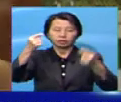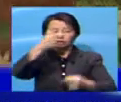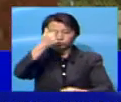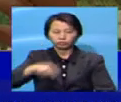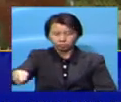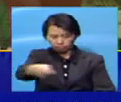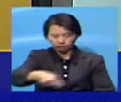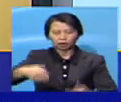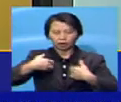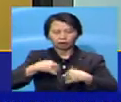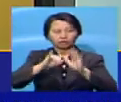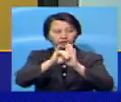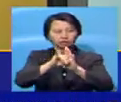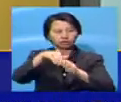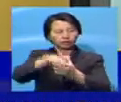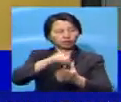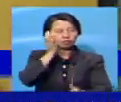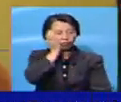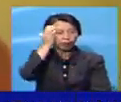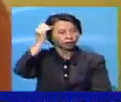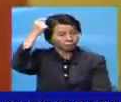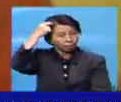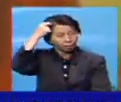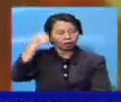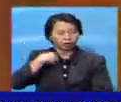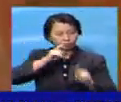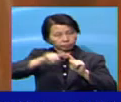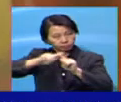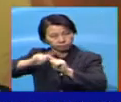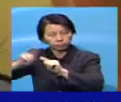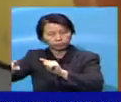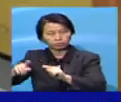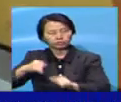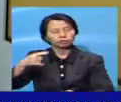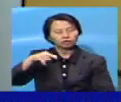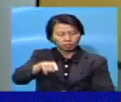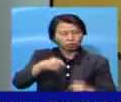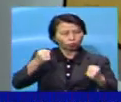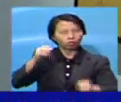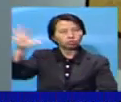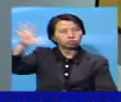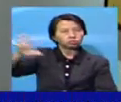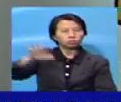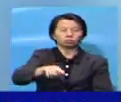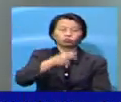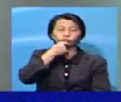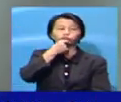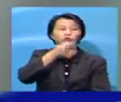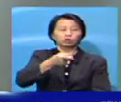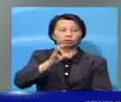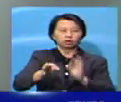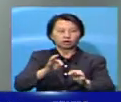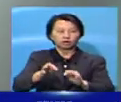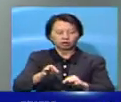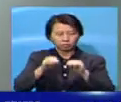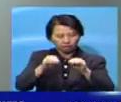ada image-image di dalam kepalanya yang pelbagai, yang dia imajinasikannya. Jadi kalau yang ni, kalau dapat kita pupuk